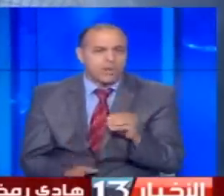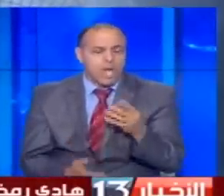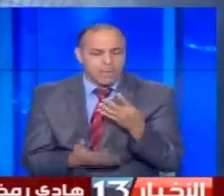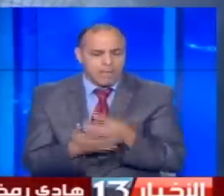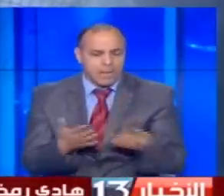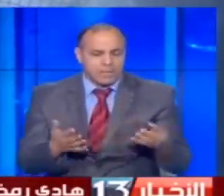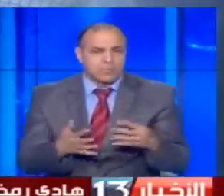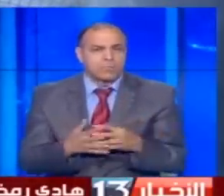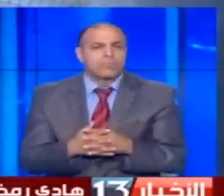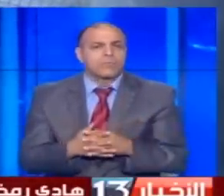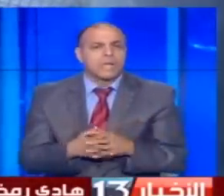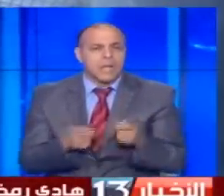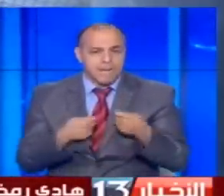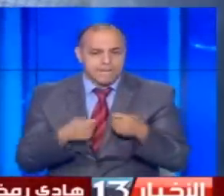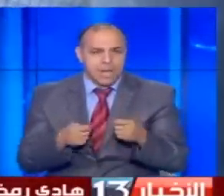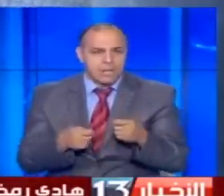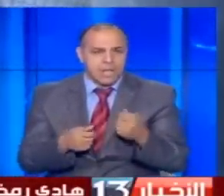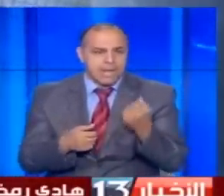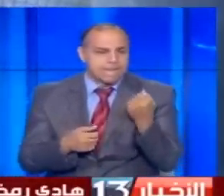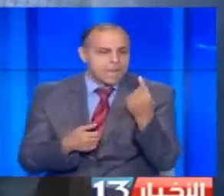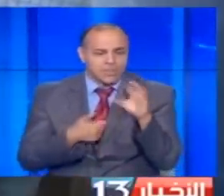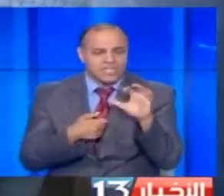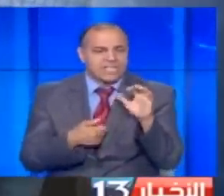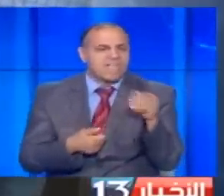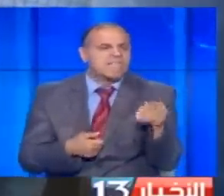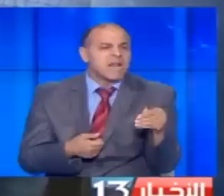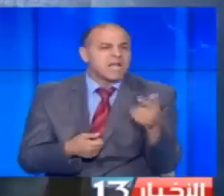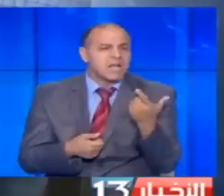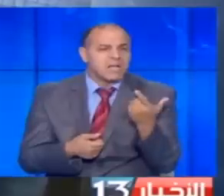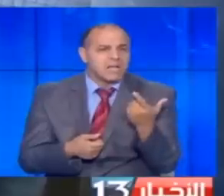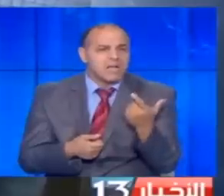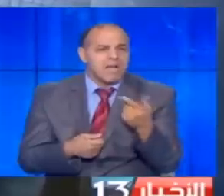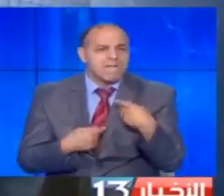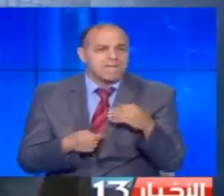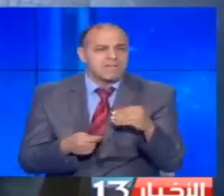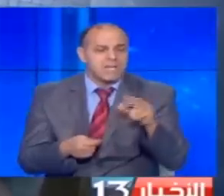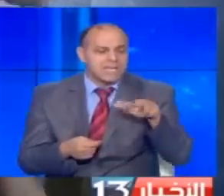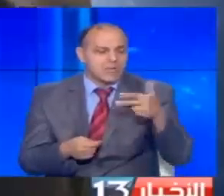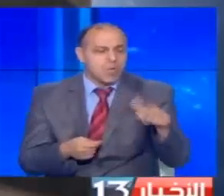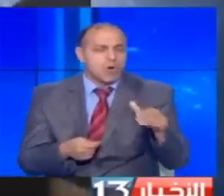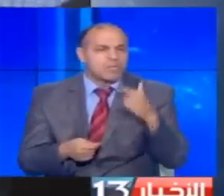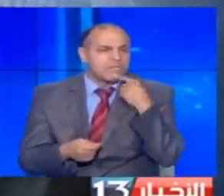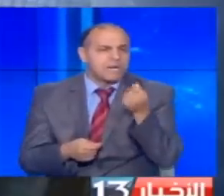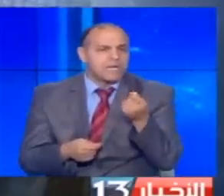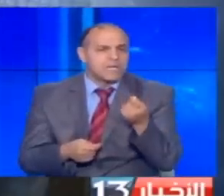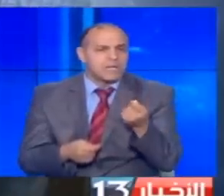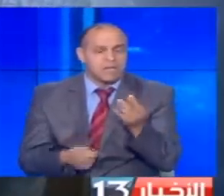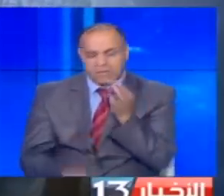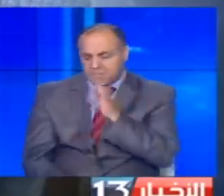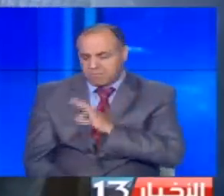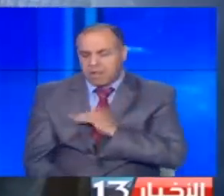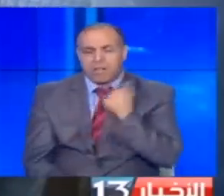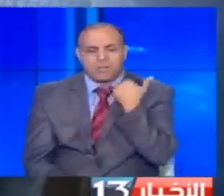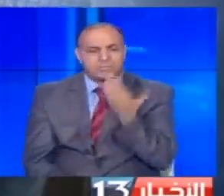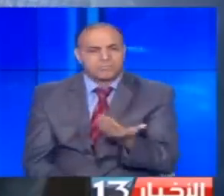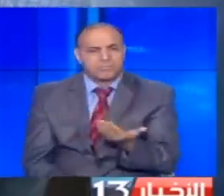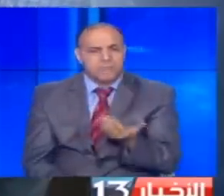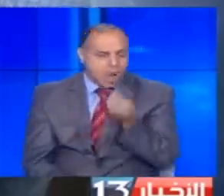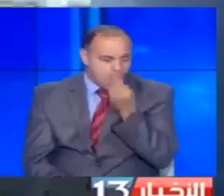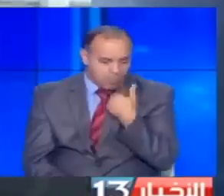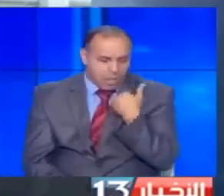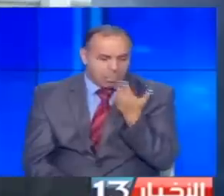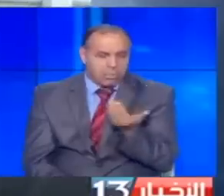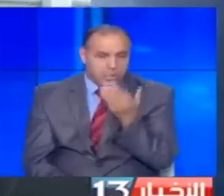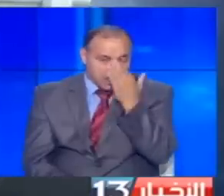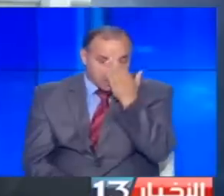قاعدين يبيعوا في الفلبين ثلاثمائه وخمسين حتى الطرفان المصاريف